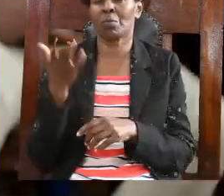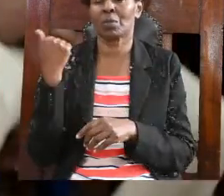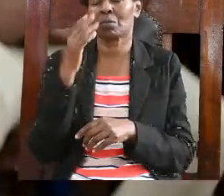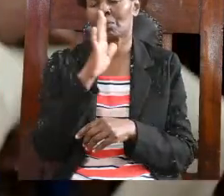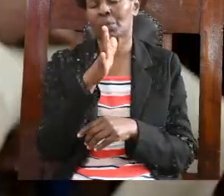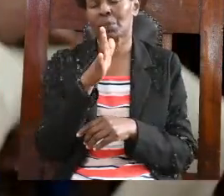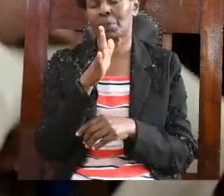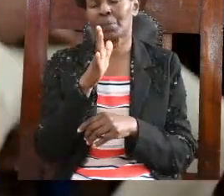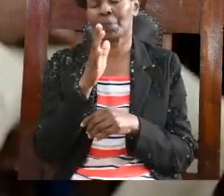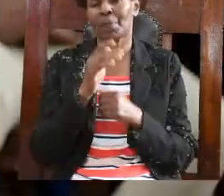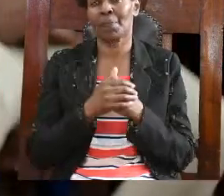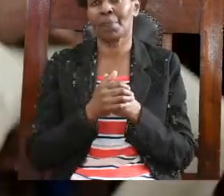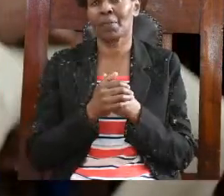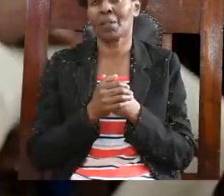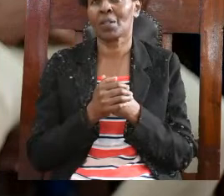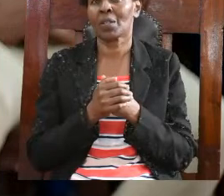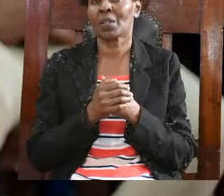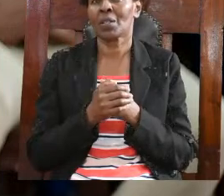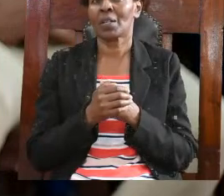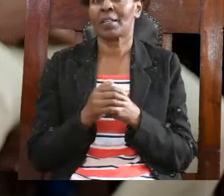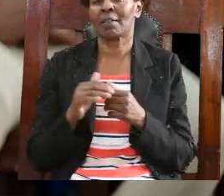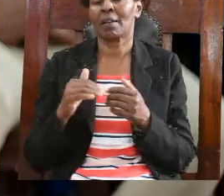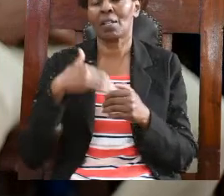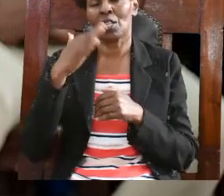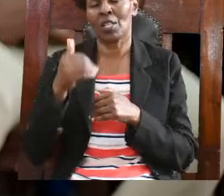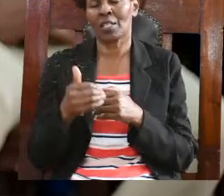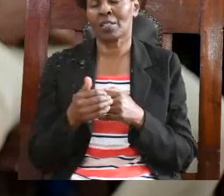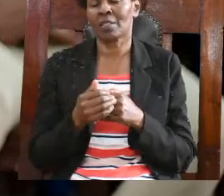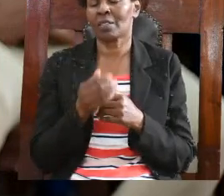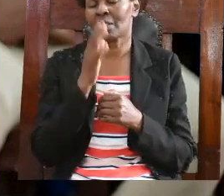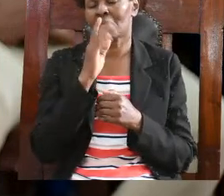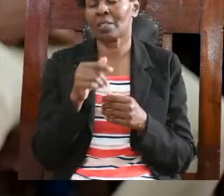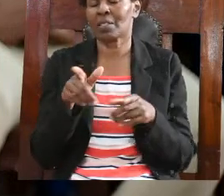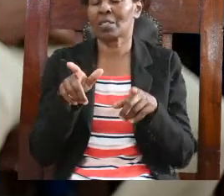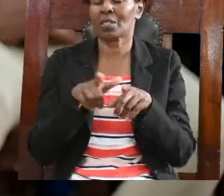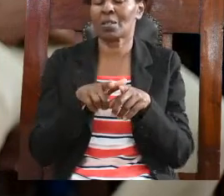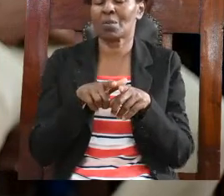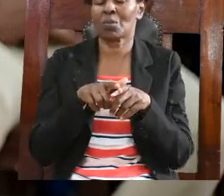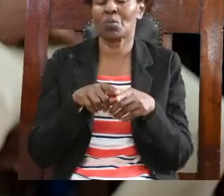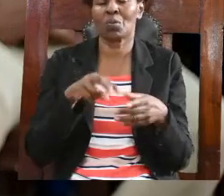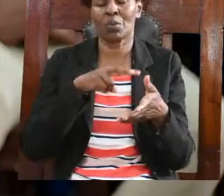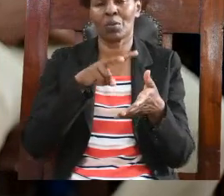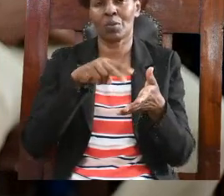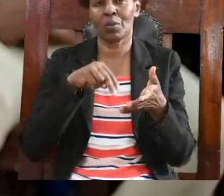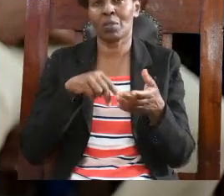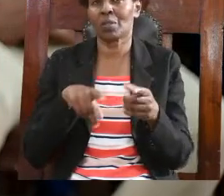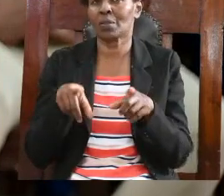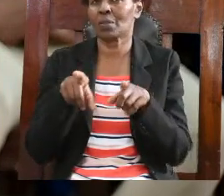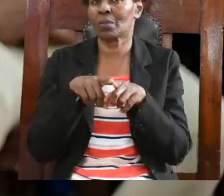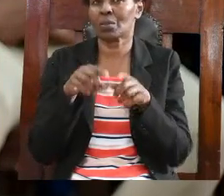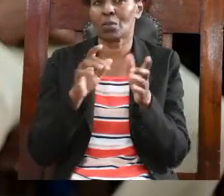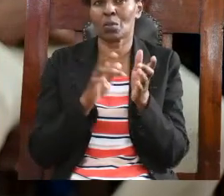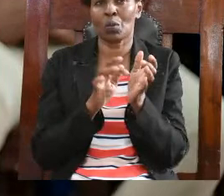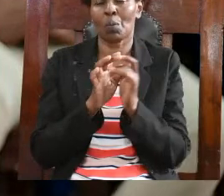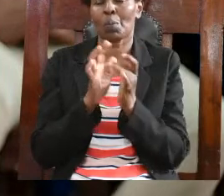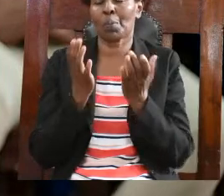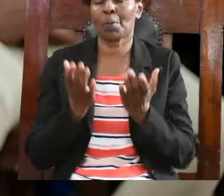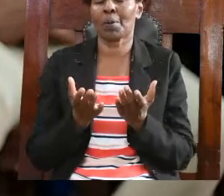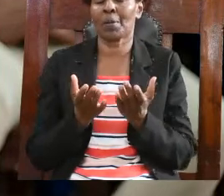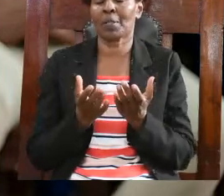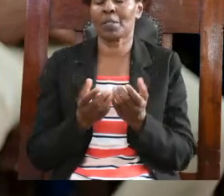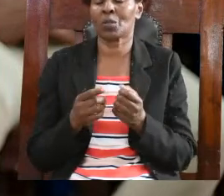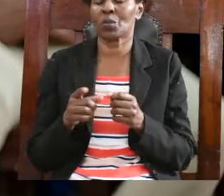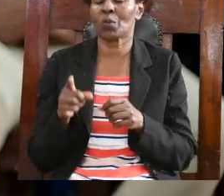iliyopita, na hata Jumapili ijayo ndicho tutakachoangalia tutakapokuwa tukifika tamati.